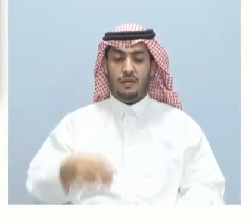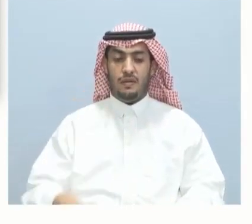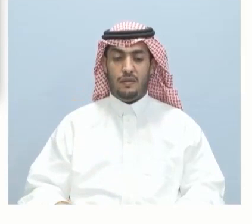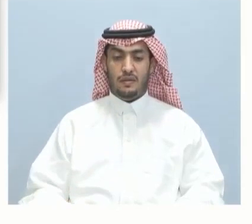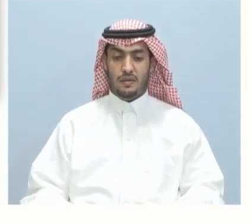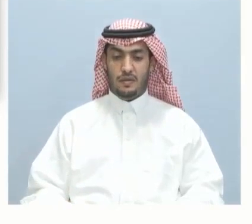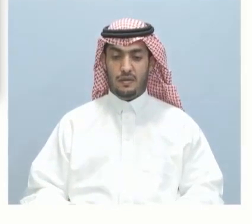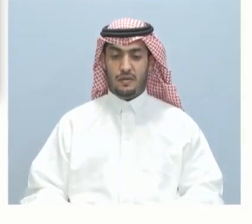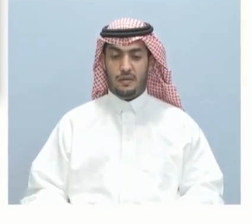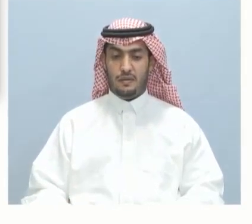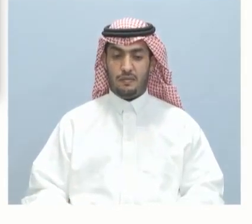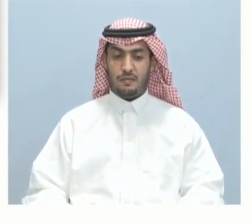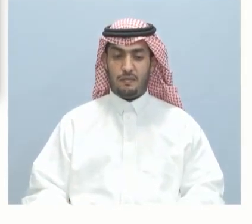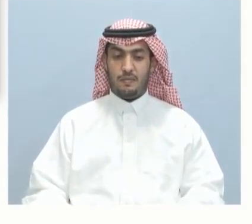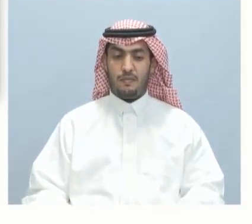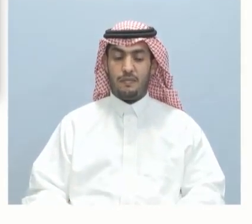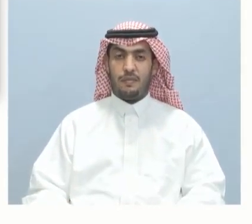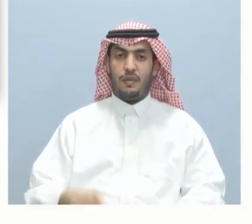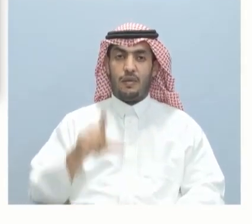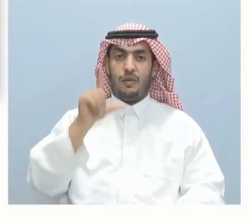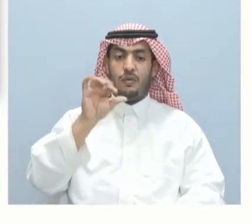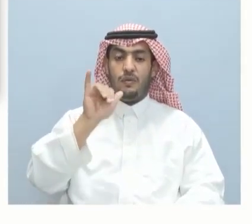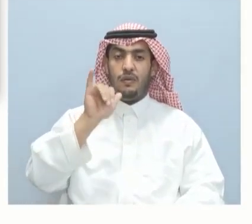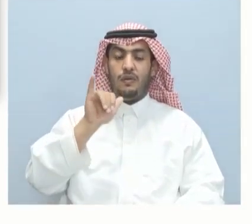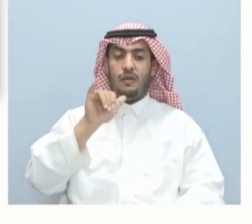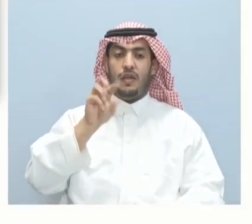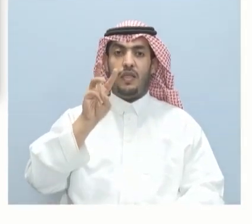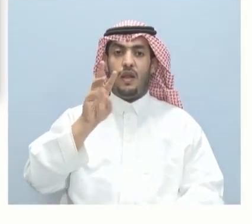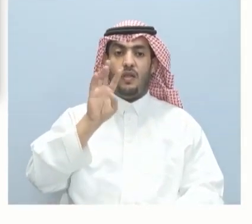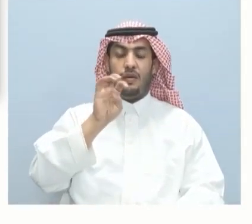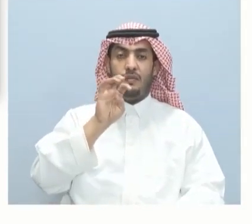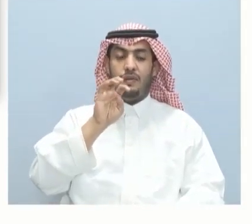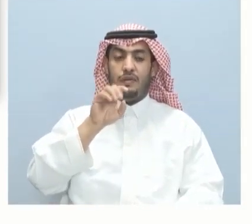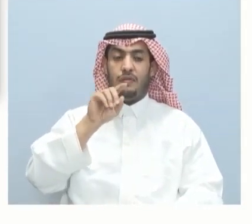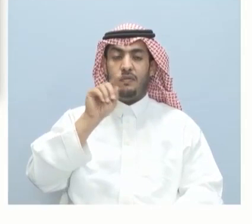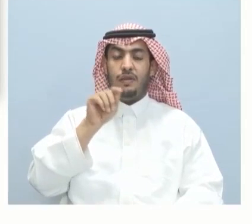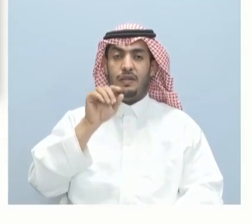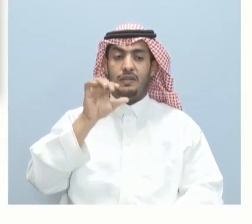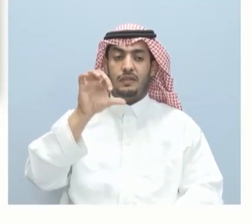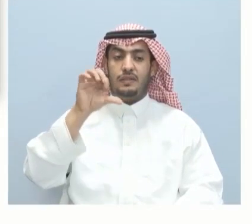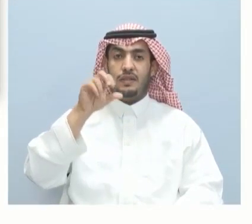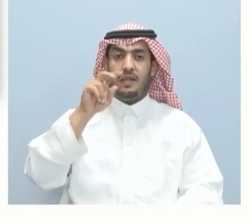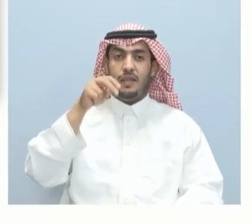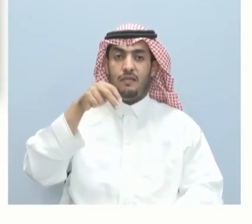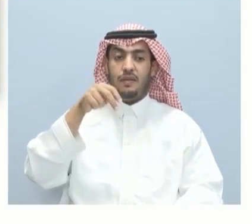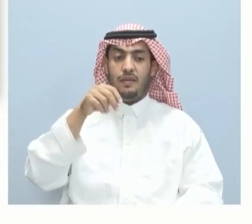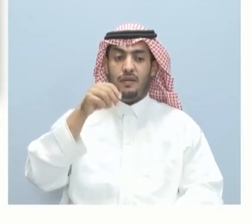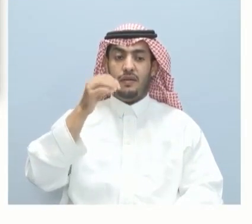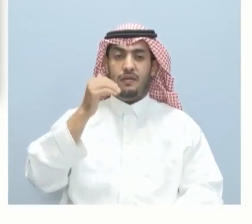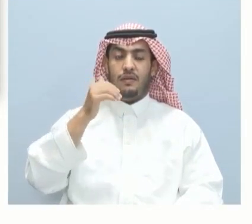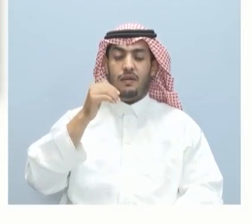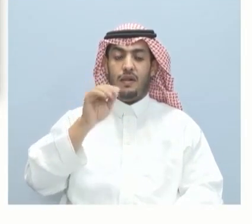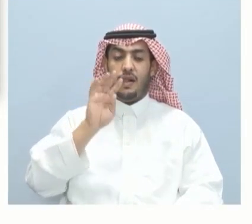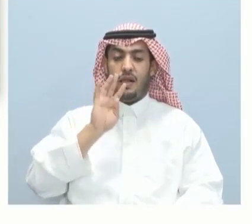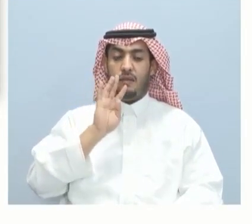طيب نفس الكلام بالنسبه لمن ليلو اي 43 ضرب 9.8 كم الناتج ها